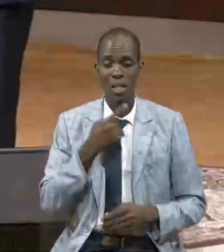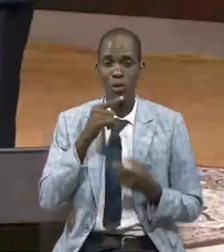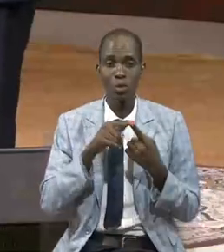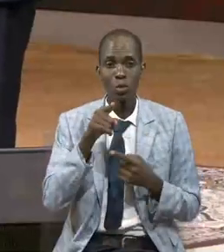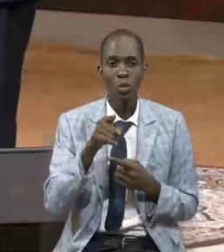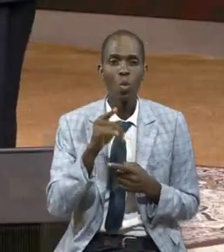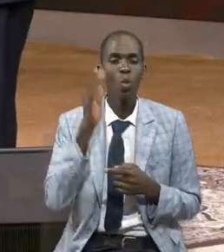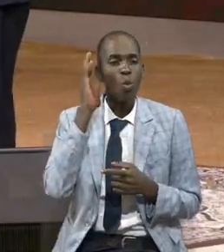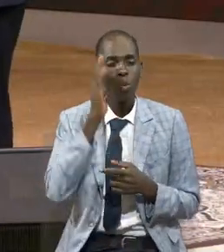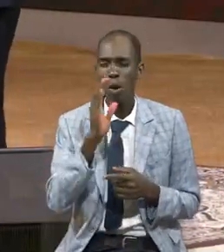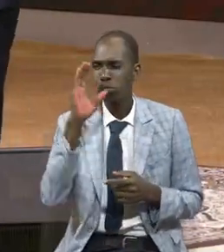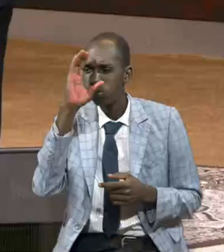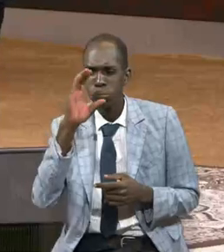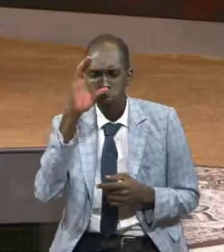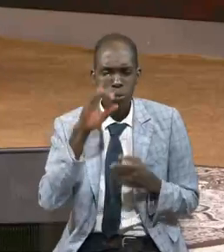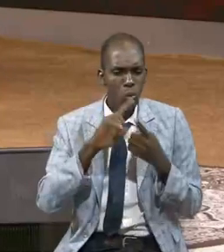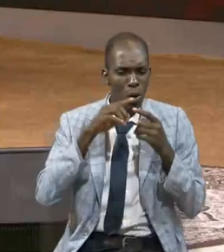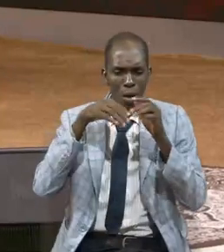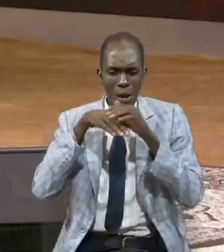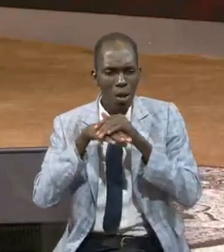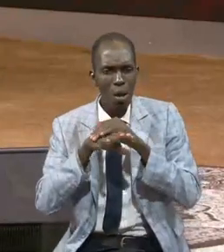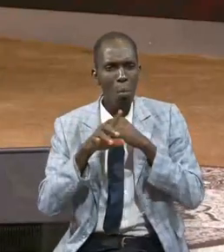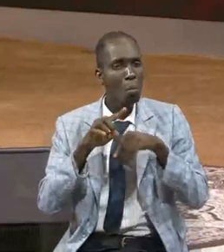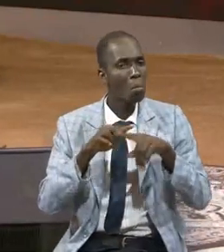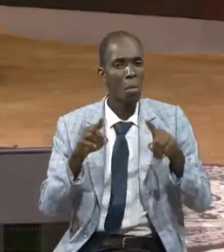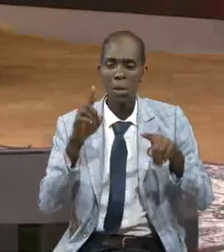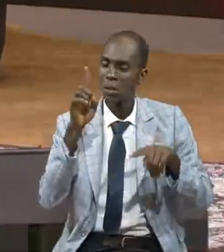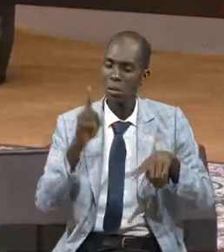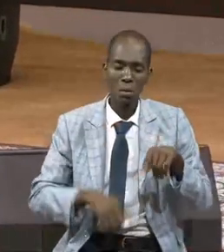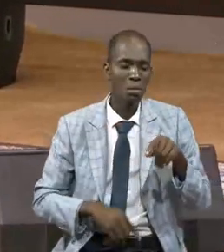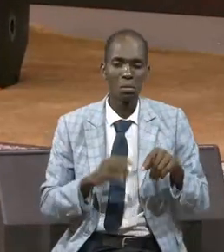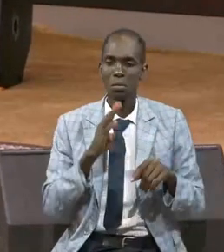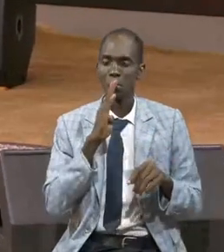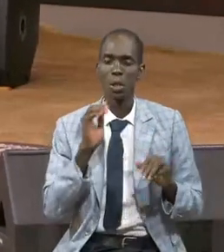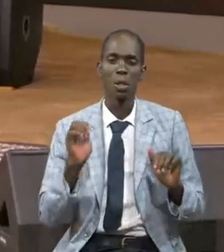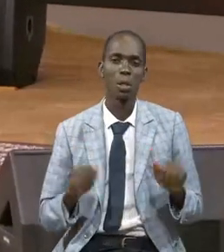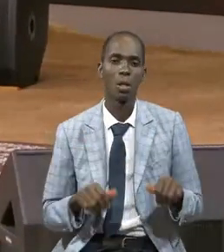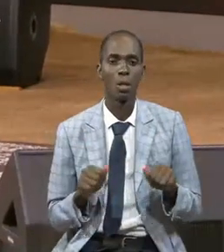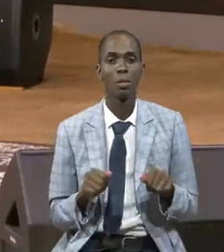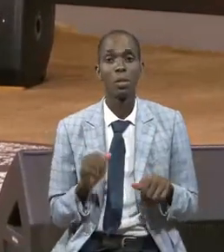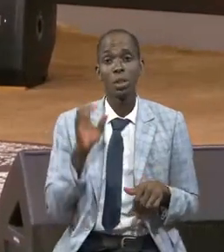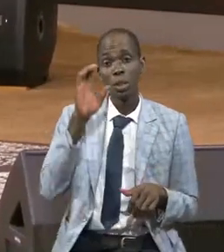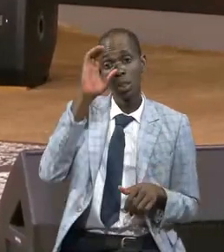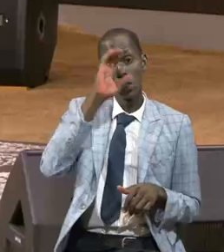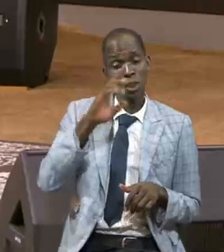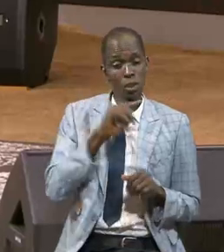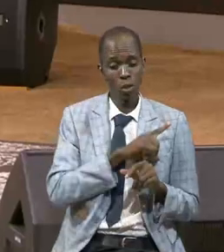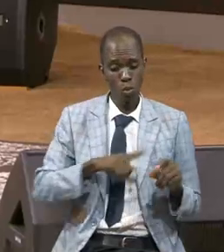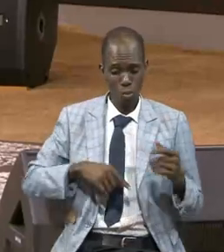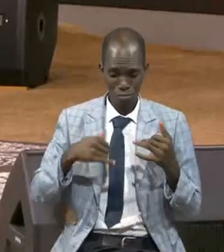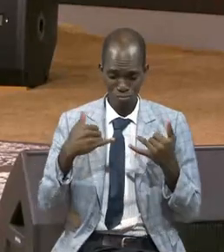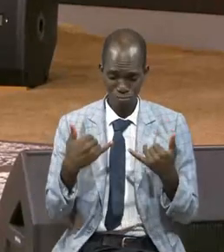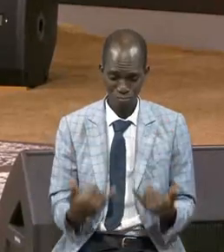beaucoup chercheront à entrer et ne le pourront pas. Cherchez le